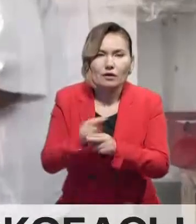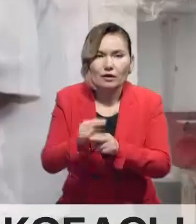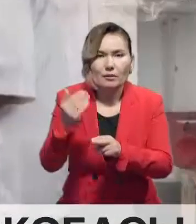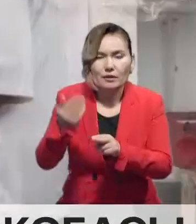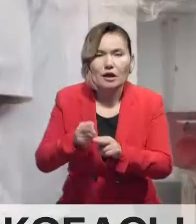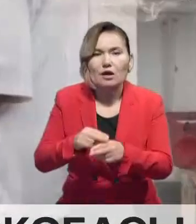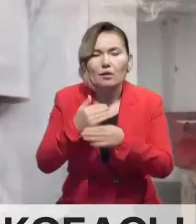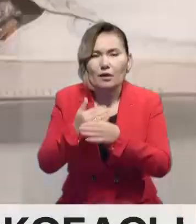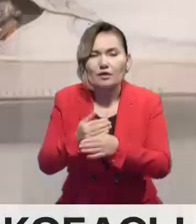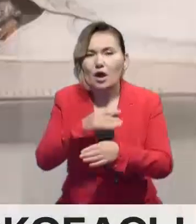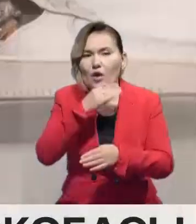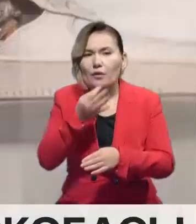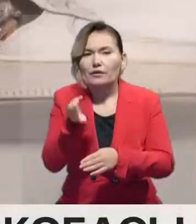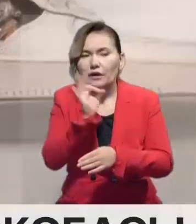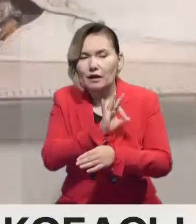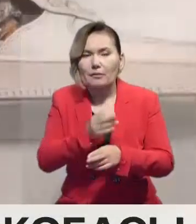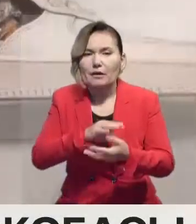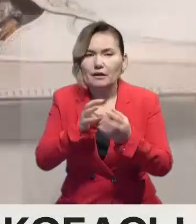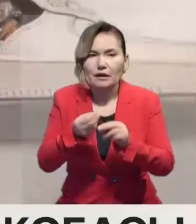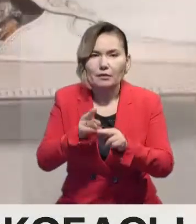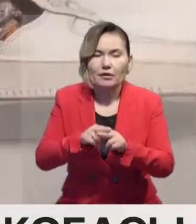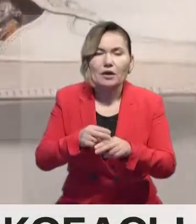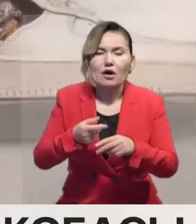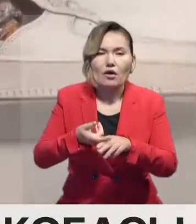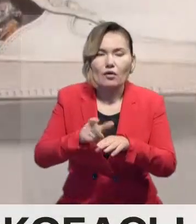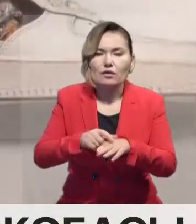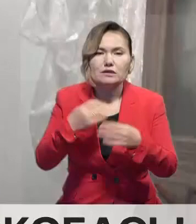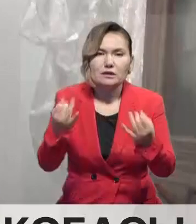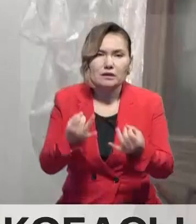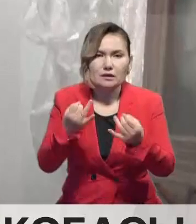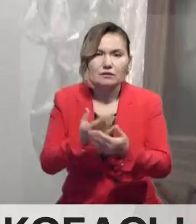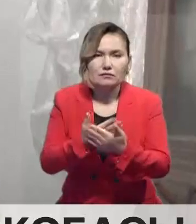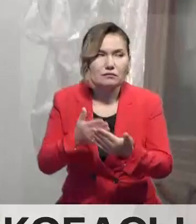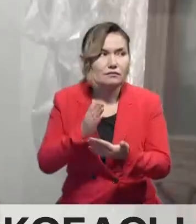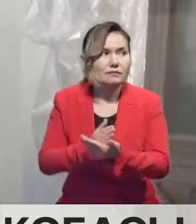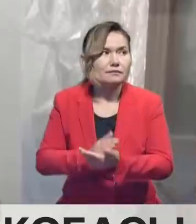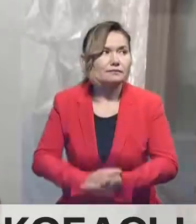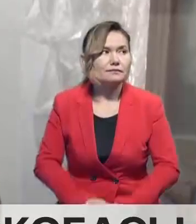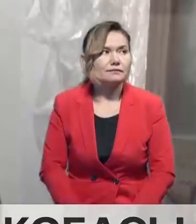Олардың көмегіне көбіне қолданатын затына жәдігер ретінде қарайтындар жүгінеді екен.